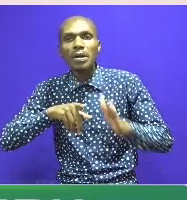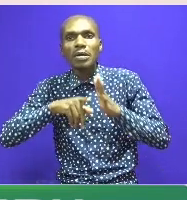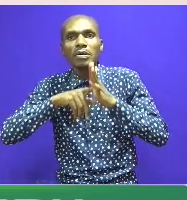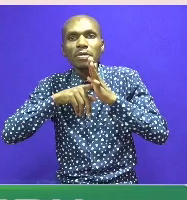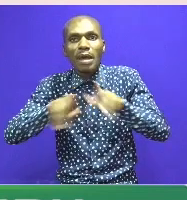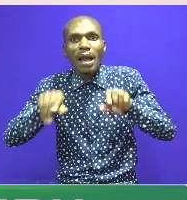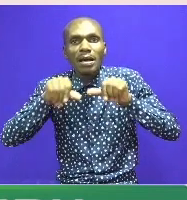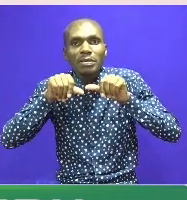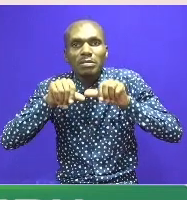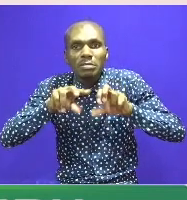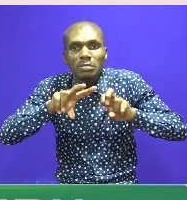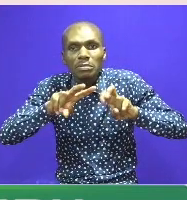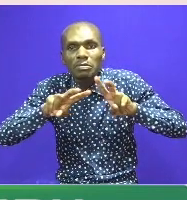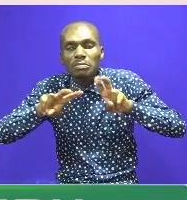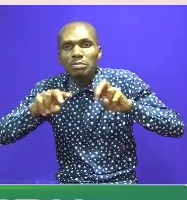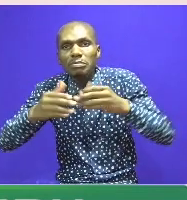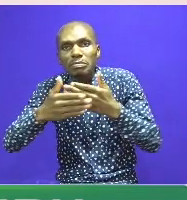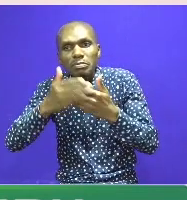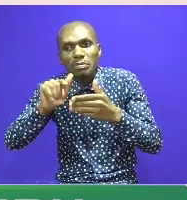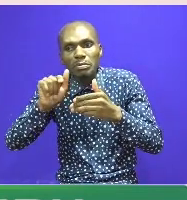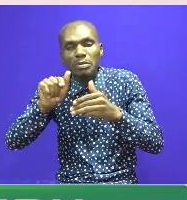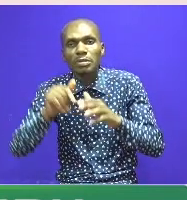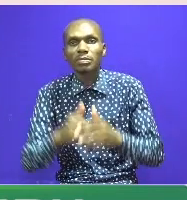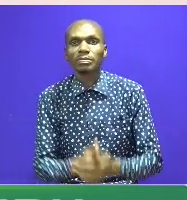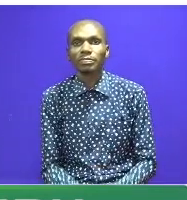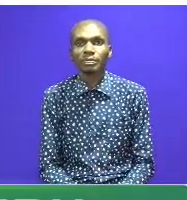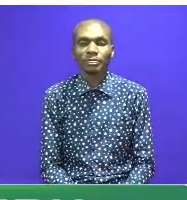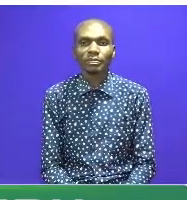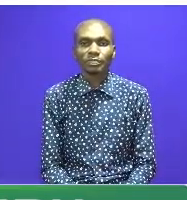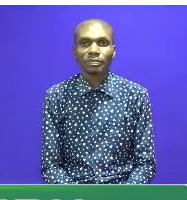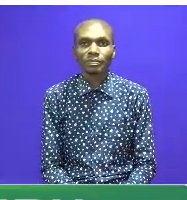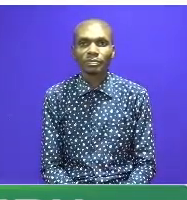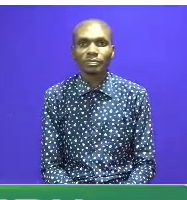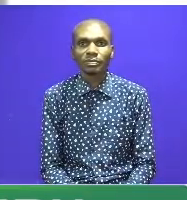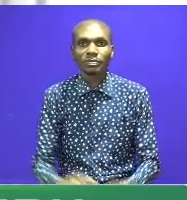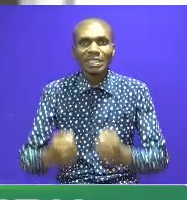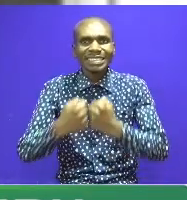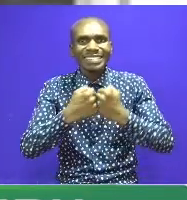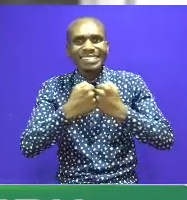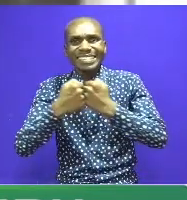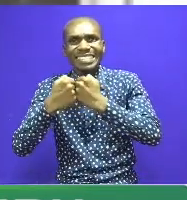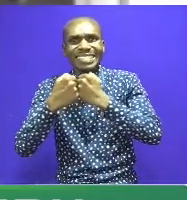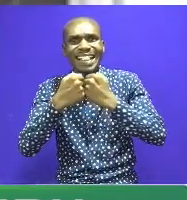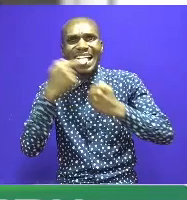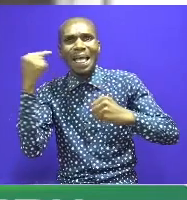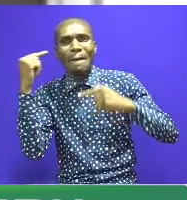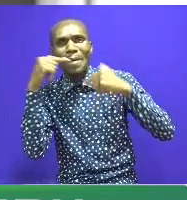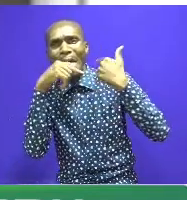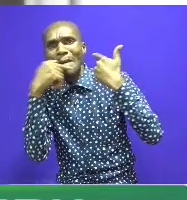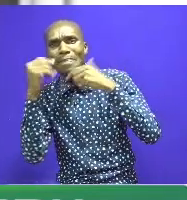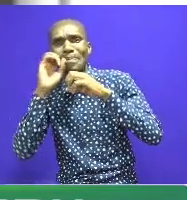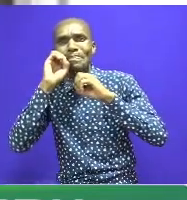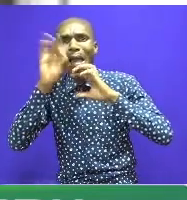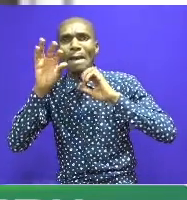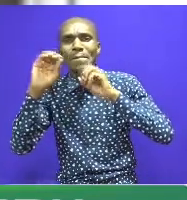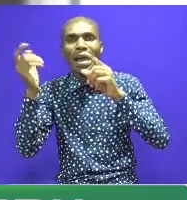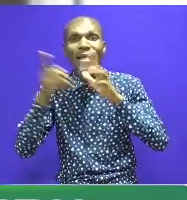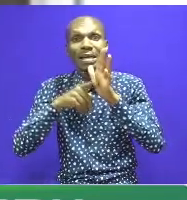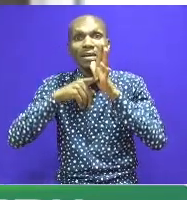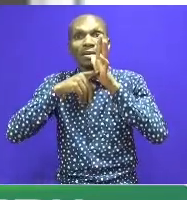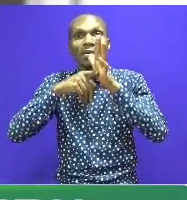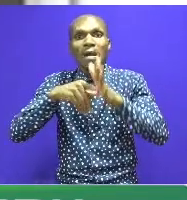kibagenderete kuligeriria engani yo muri kito Mildred Mumanyi na manke okongsana na ogotindi ni gokwene gatigwe gati abamenyi